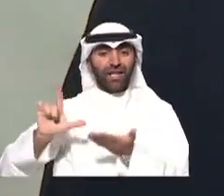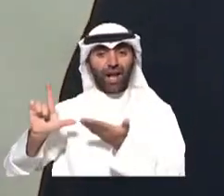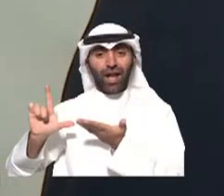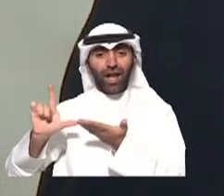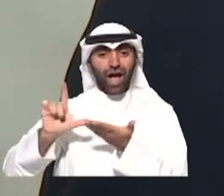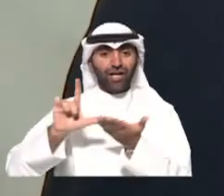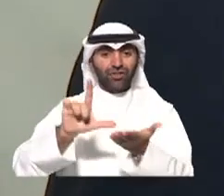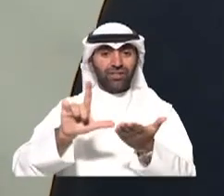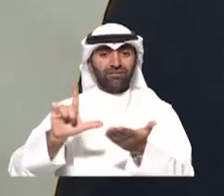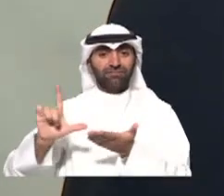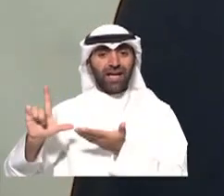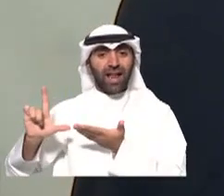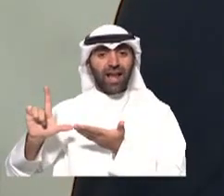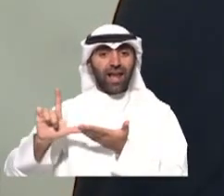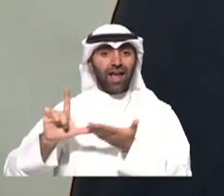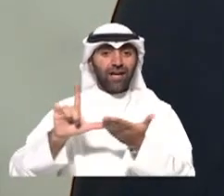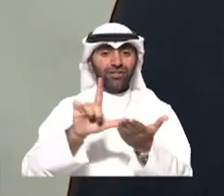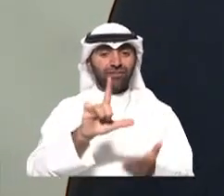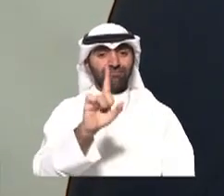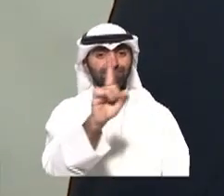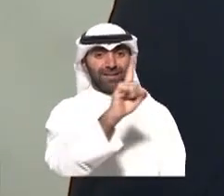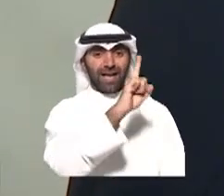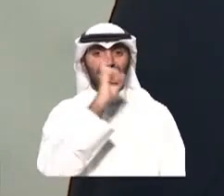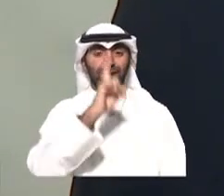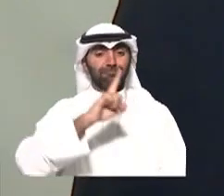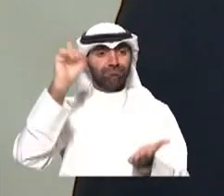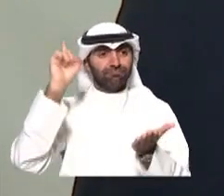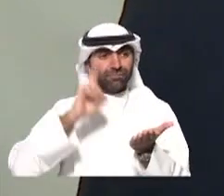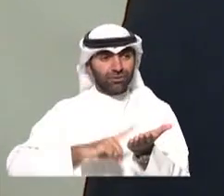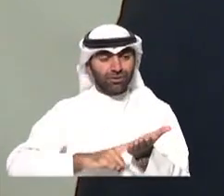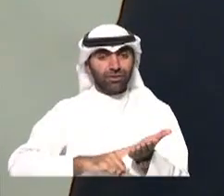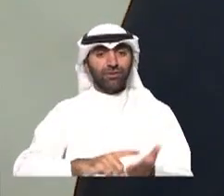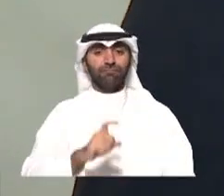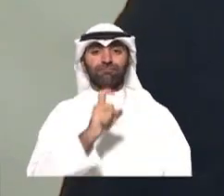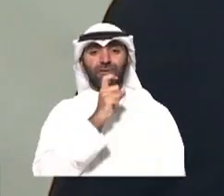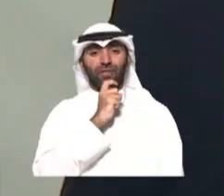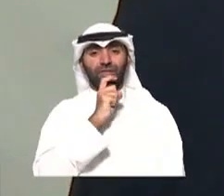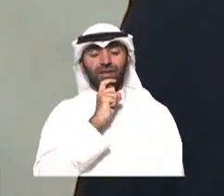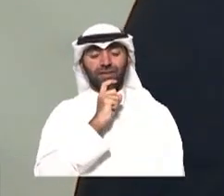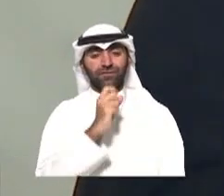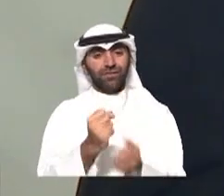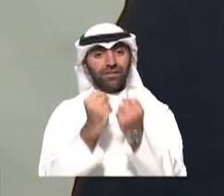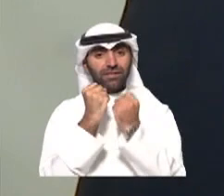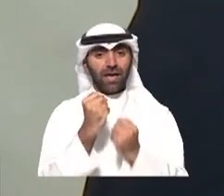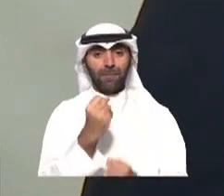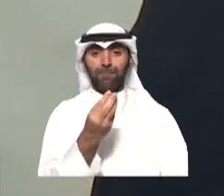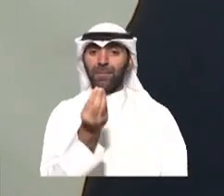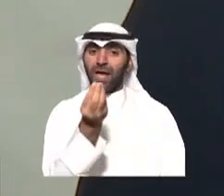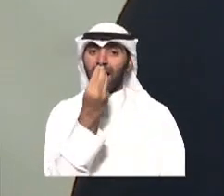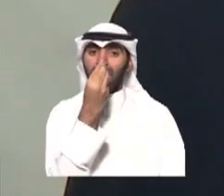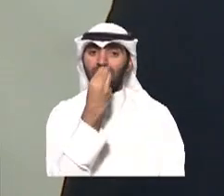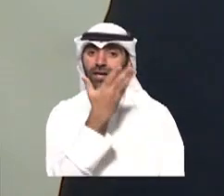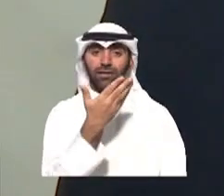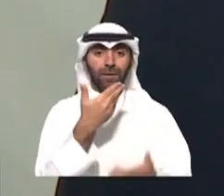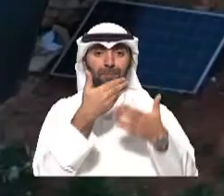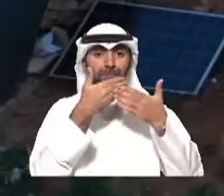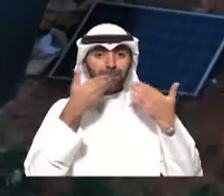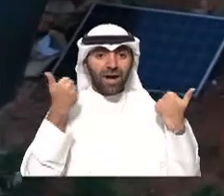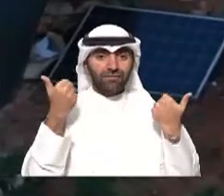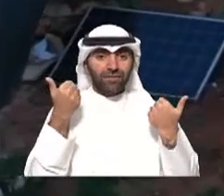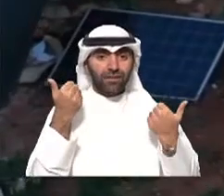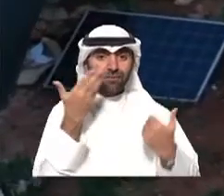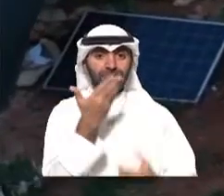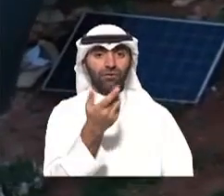فعليا نحن بنشوف الاهتمام المجتمعي الكويتي بيروح على 3 حالات من اللجوء أو النزوح الداخلي: حالة